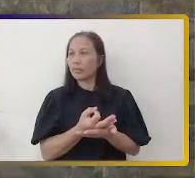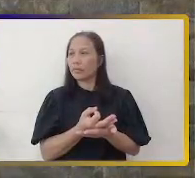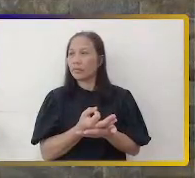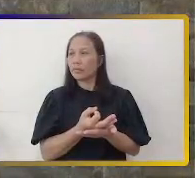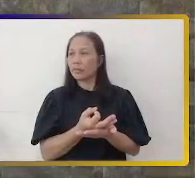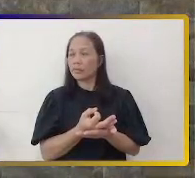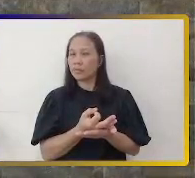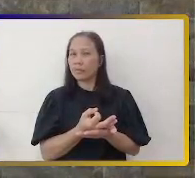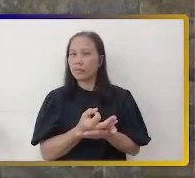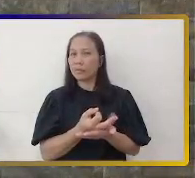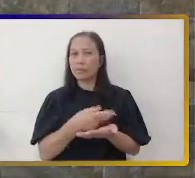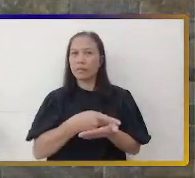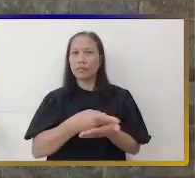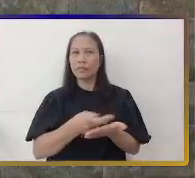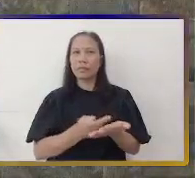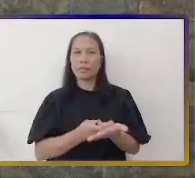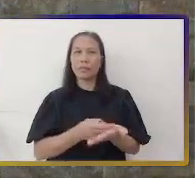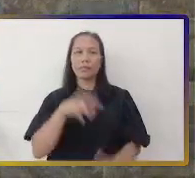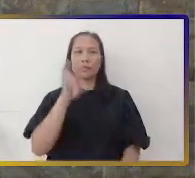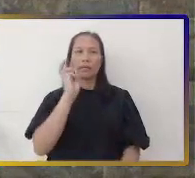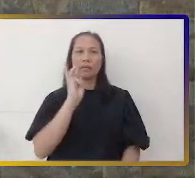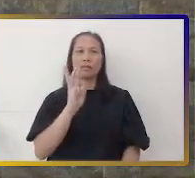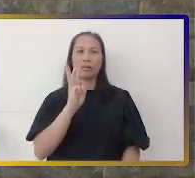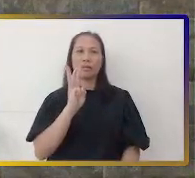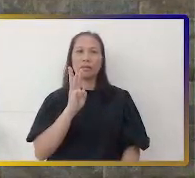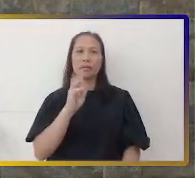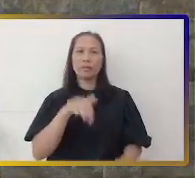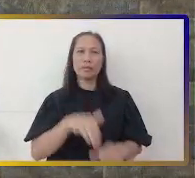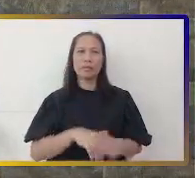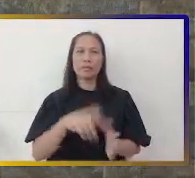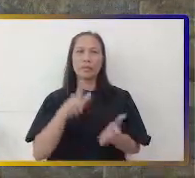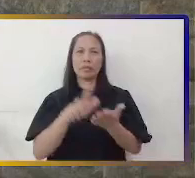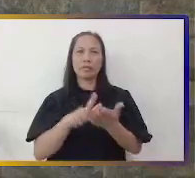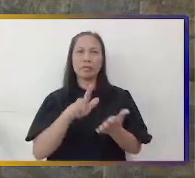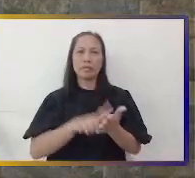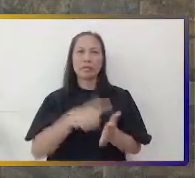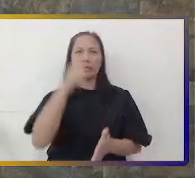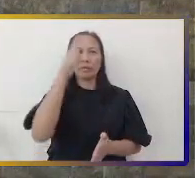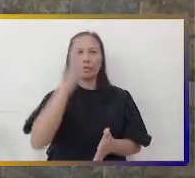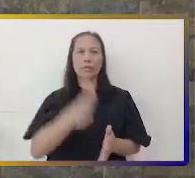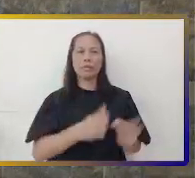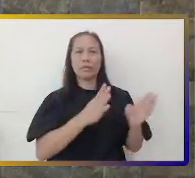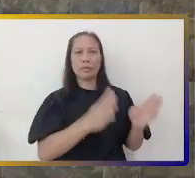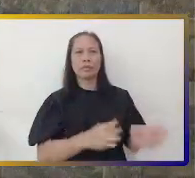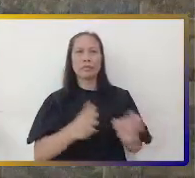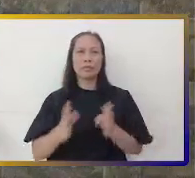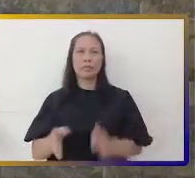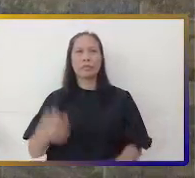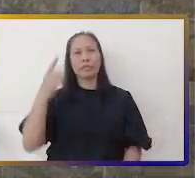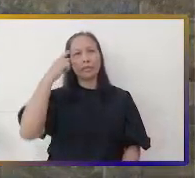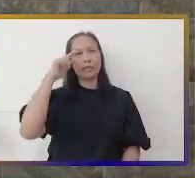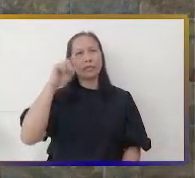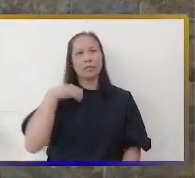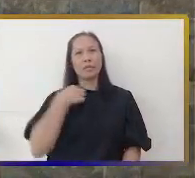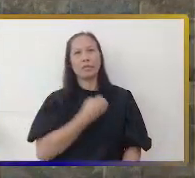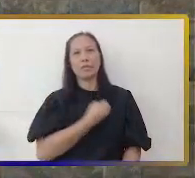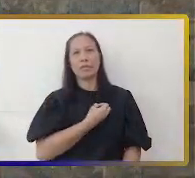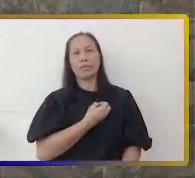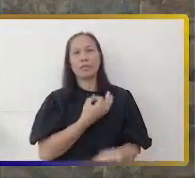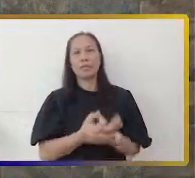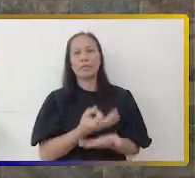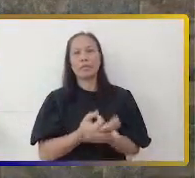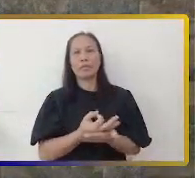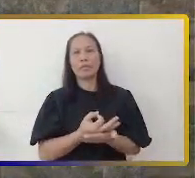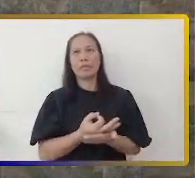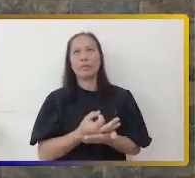ah ng atin pong lesson about God for our money Alam niyo po isa sa